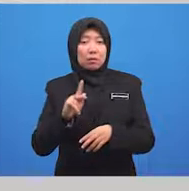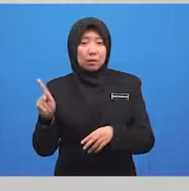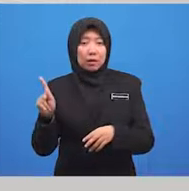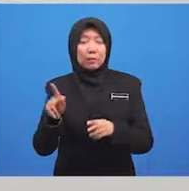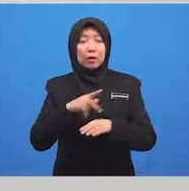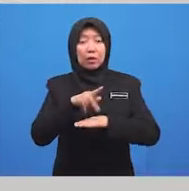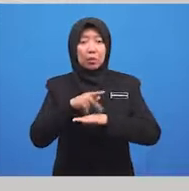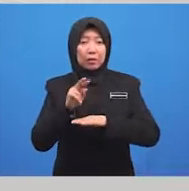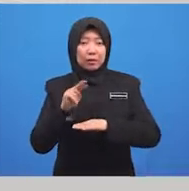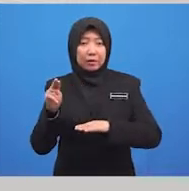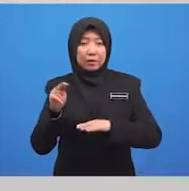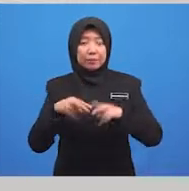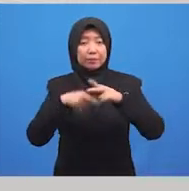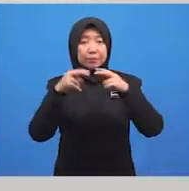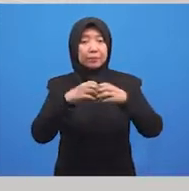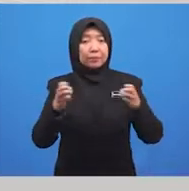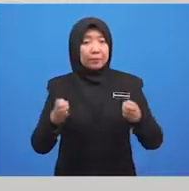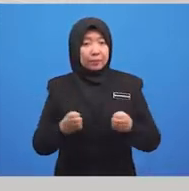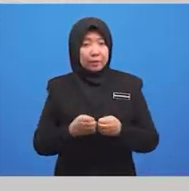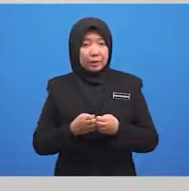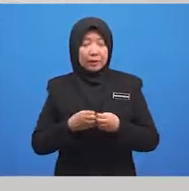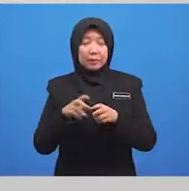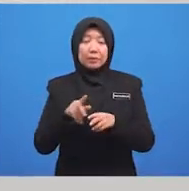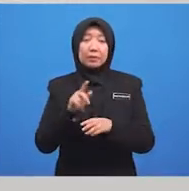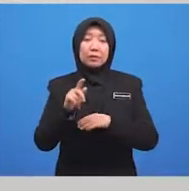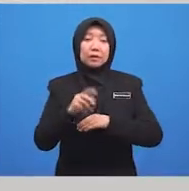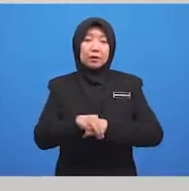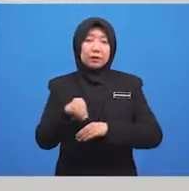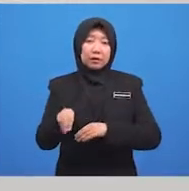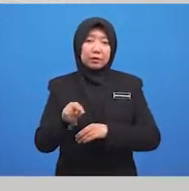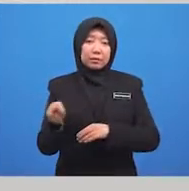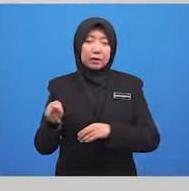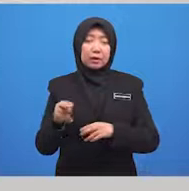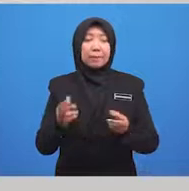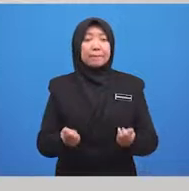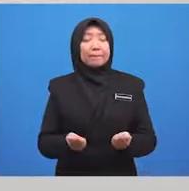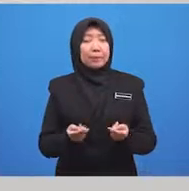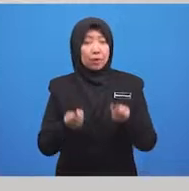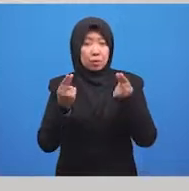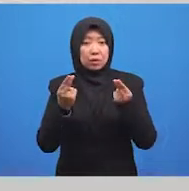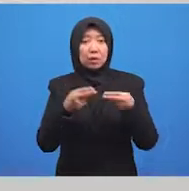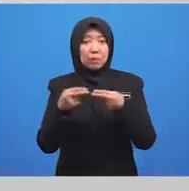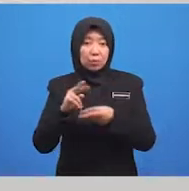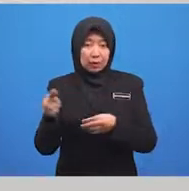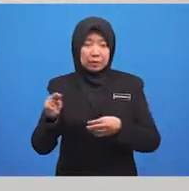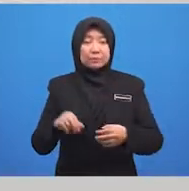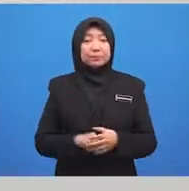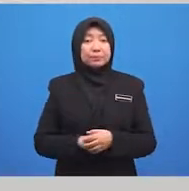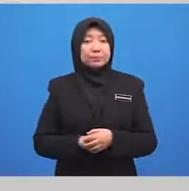pengkuarian, pembinaan empangan, pertanian serta pengangkutan dan perhubungan.